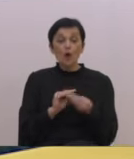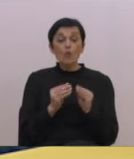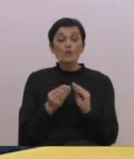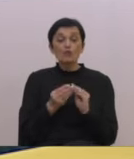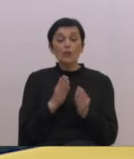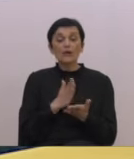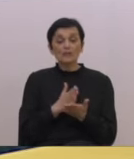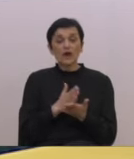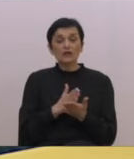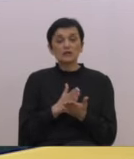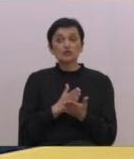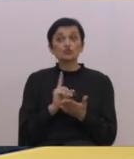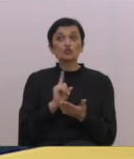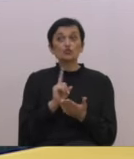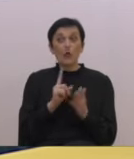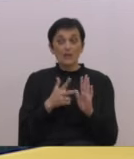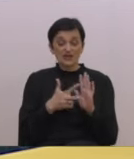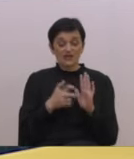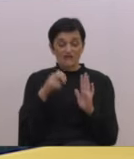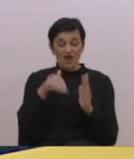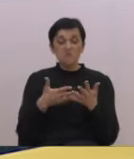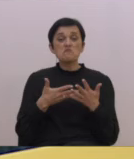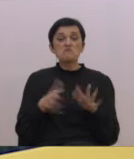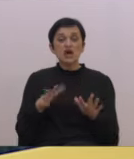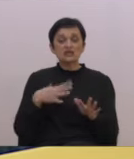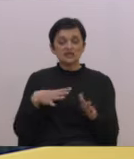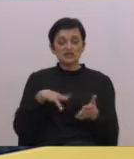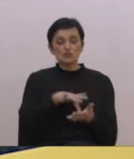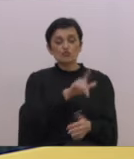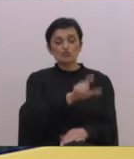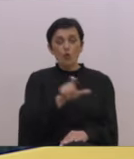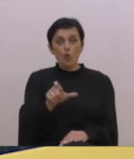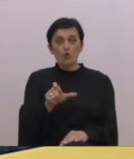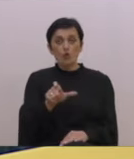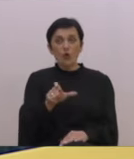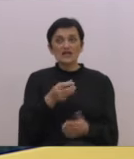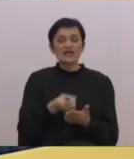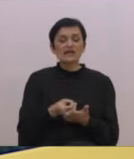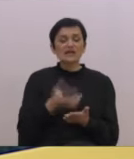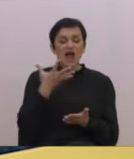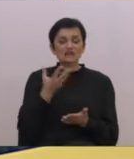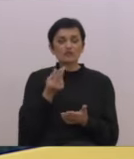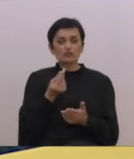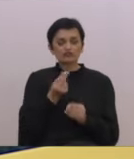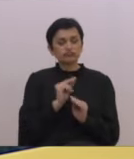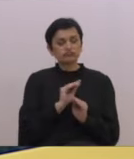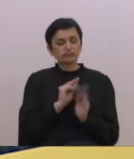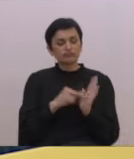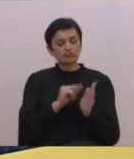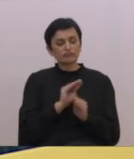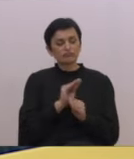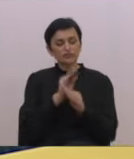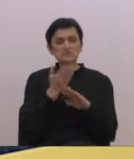ის არის, რომ 800,000-ზე მეტი საქართველოს მოქალაქე გაძვირებული ფასების,